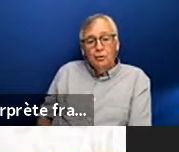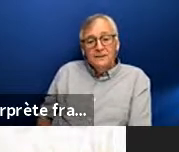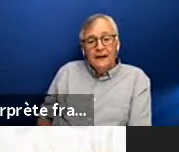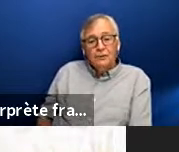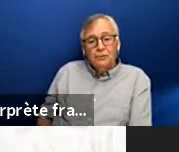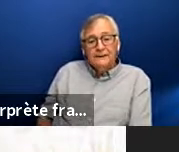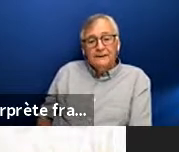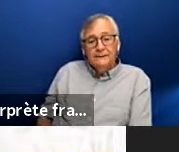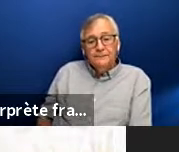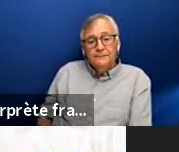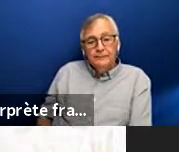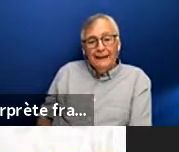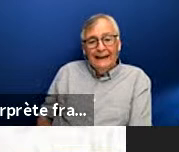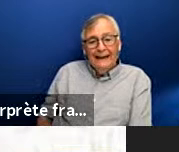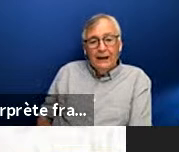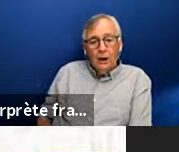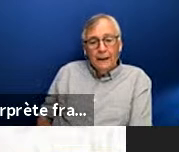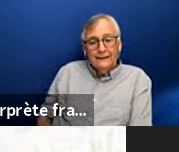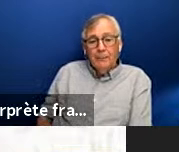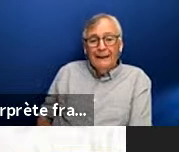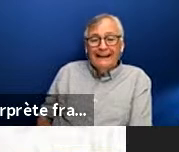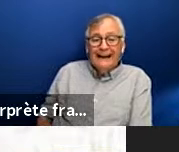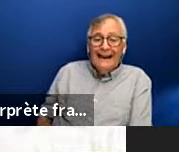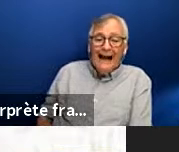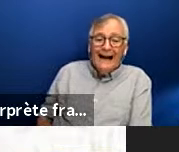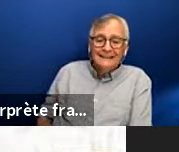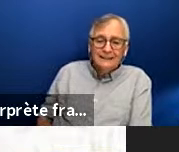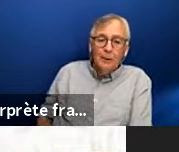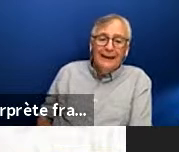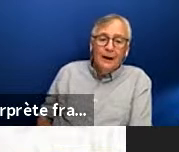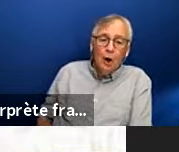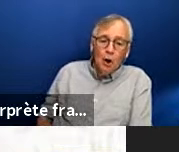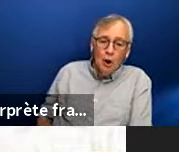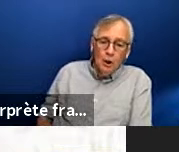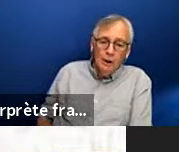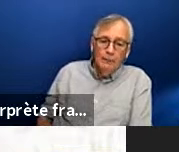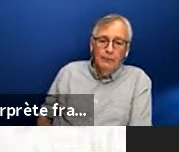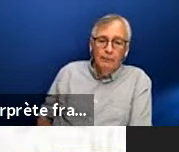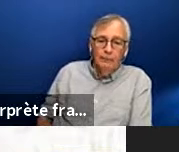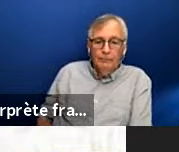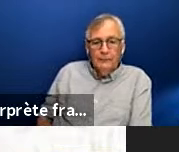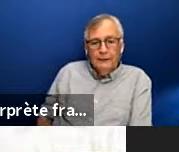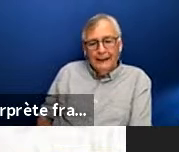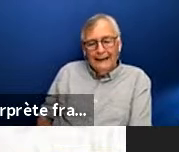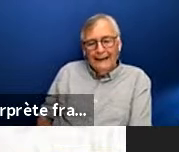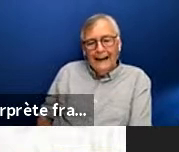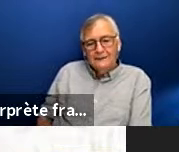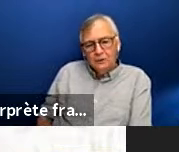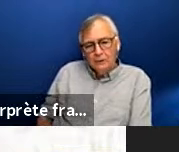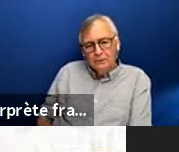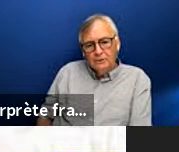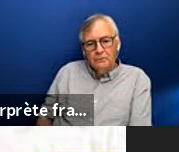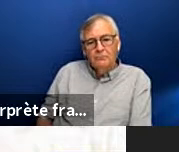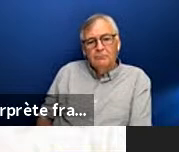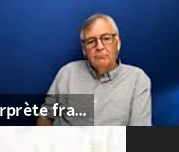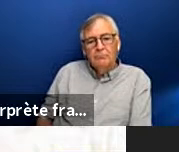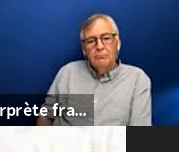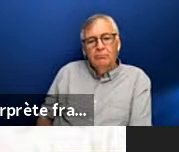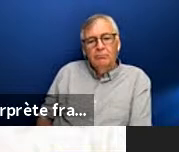Il y a deux sens aussi. Et ça peut être classe, comme école. Classe comme